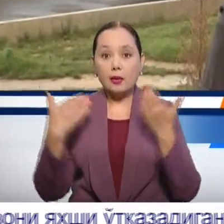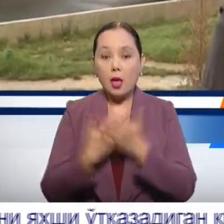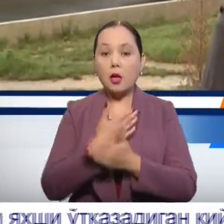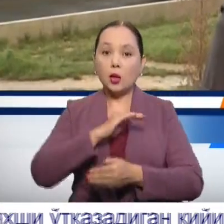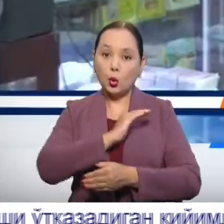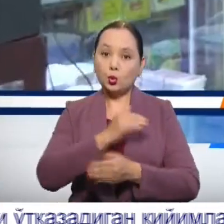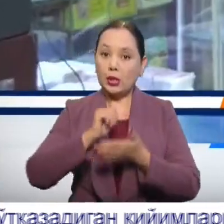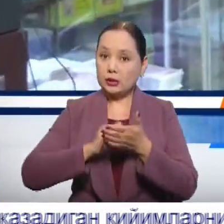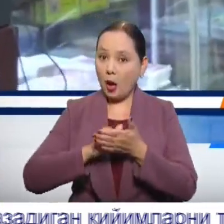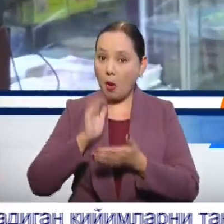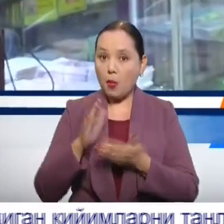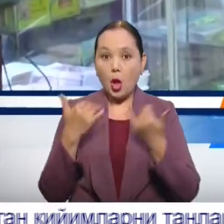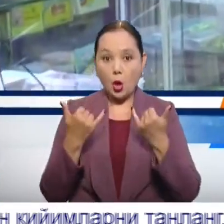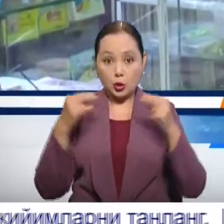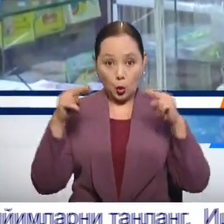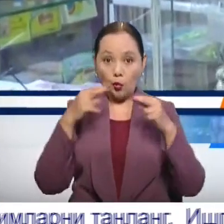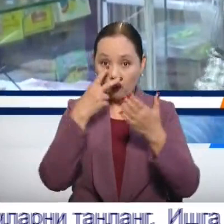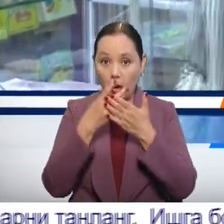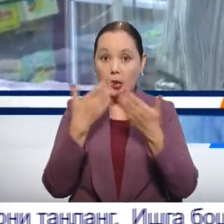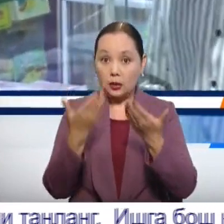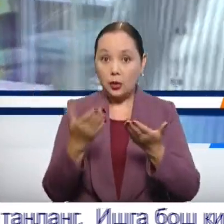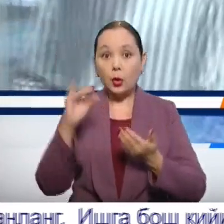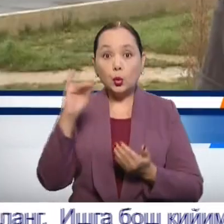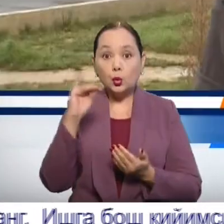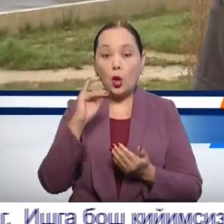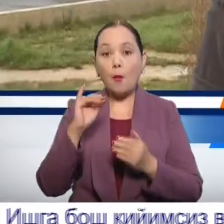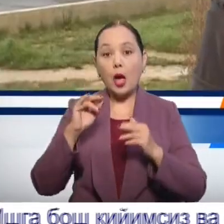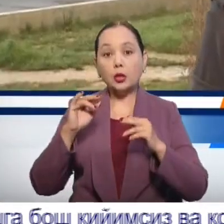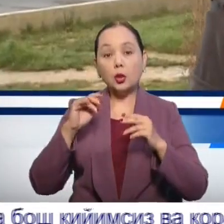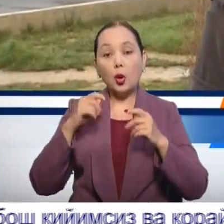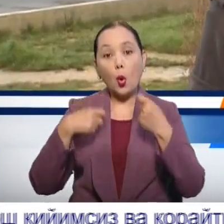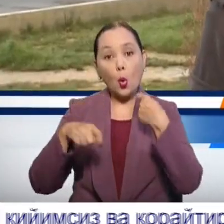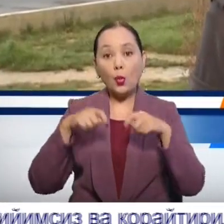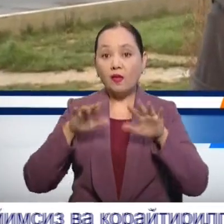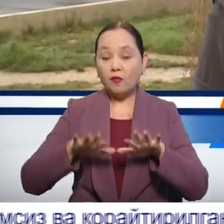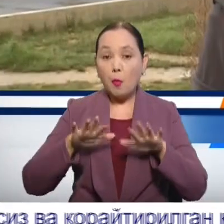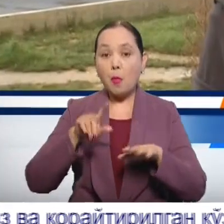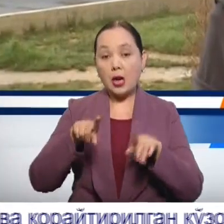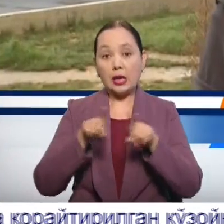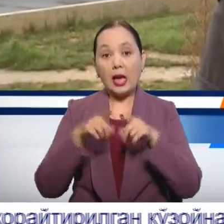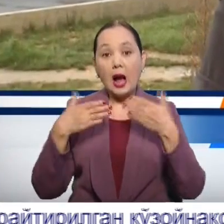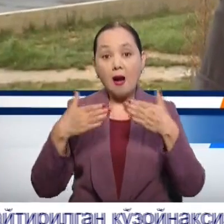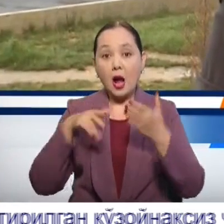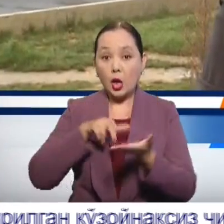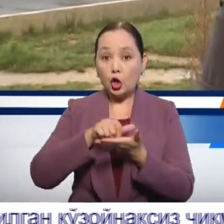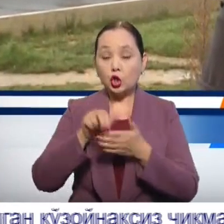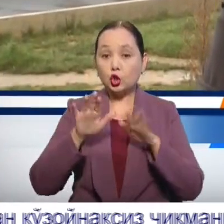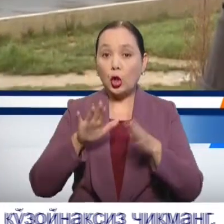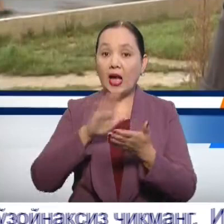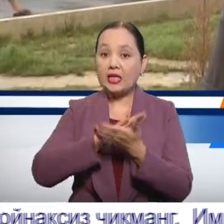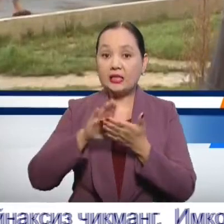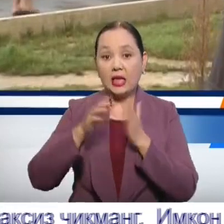kuchli sabab bo'ladi. Hozir guvoh bo'lganimizdek, Yunusobod universitetiga tashrif buyurdik. Bu joyda o'sha kirish joylarida